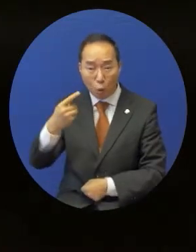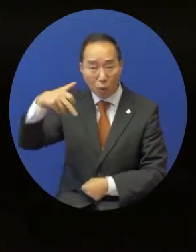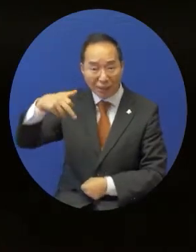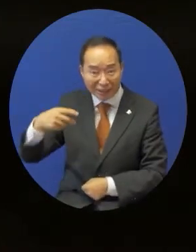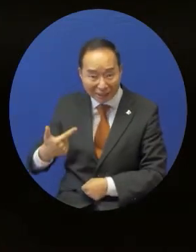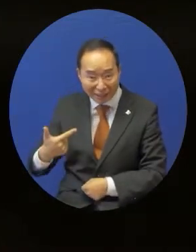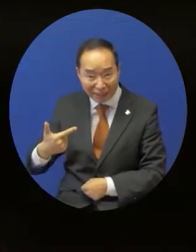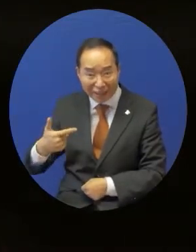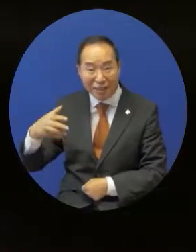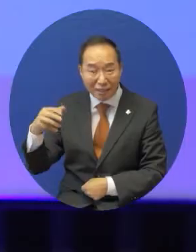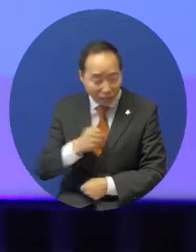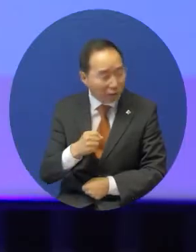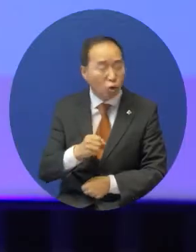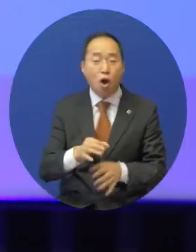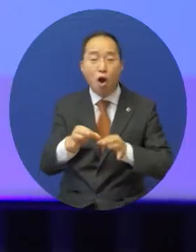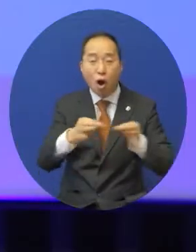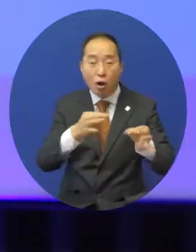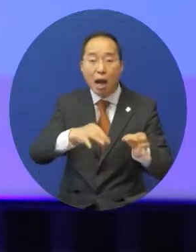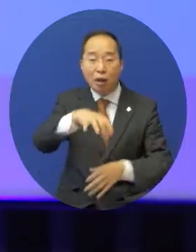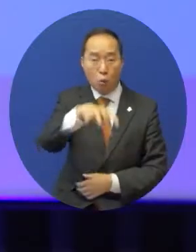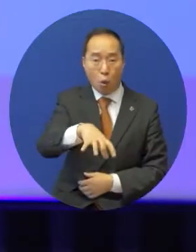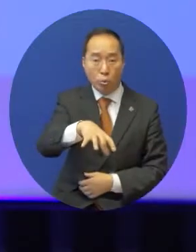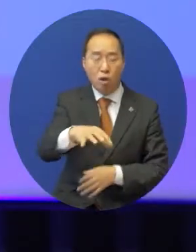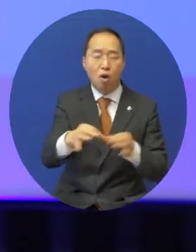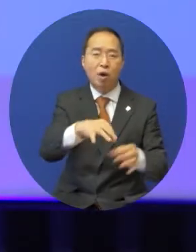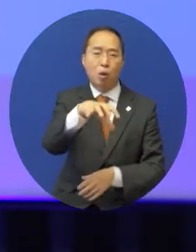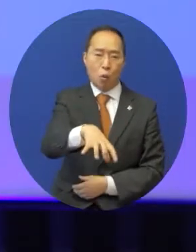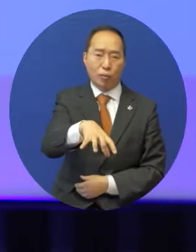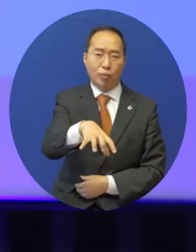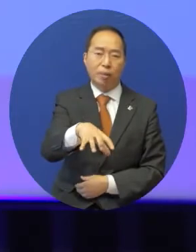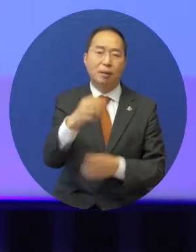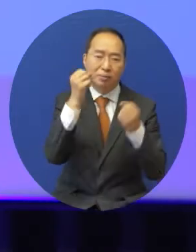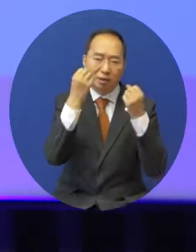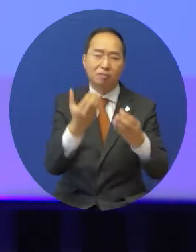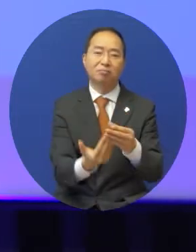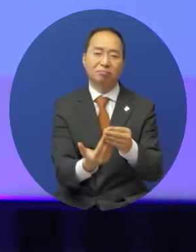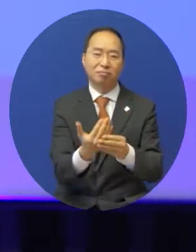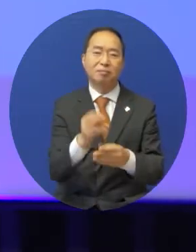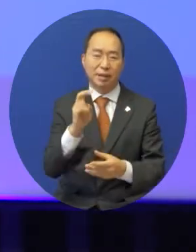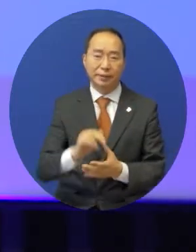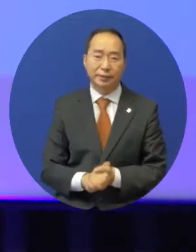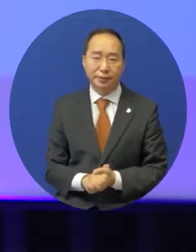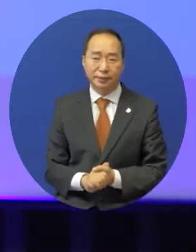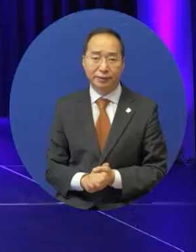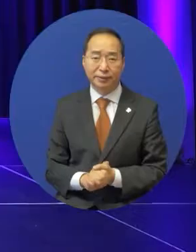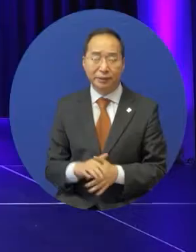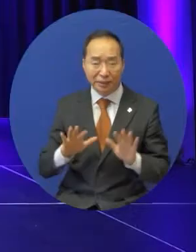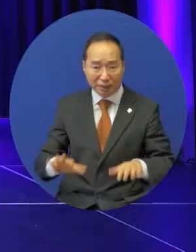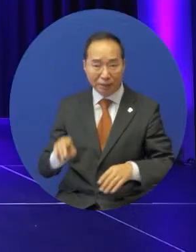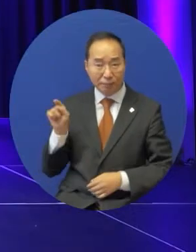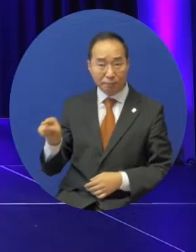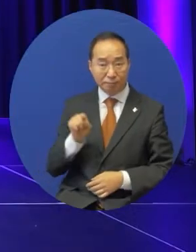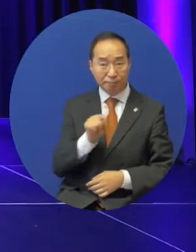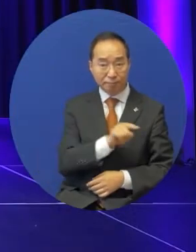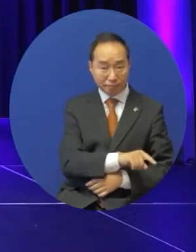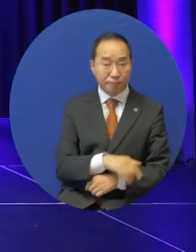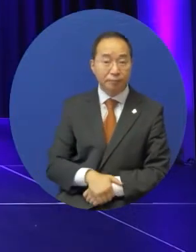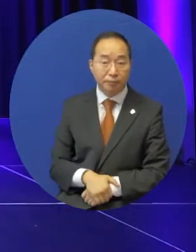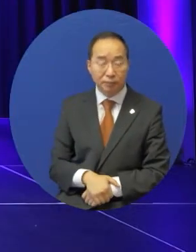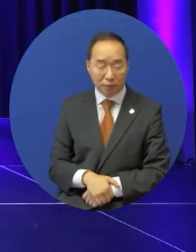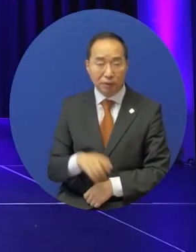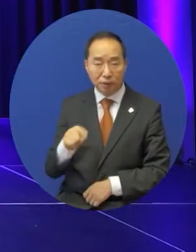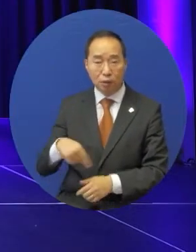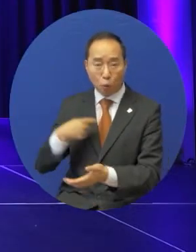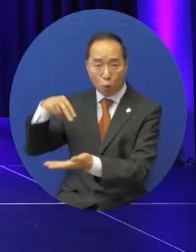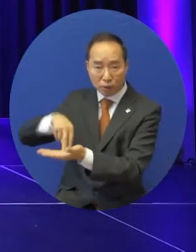만든 토큰을 디지털 자산을 거래할 수 있는 거래소가 나오는 거죠. 그래서 이세